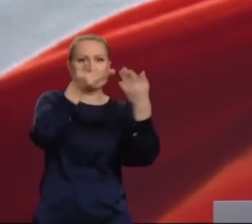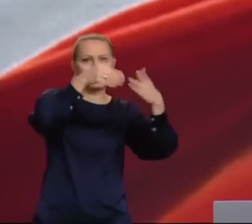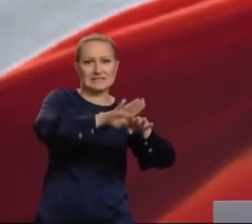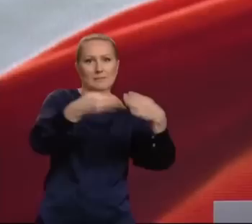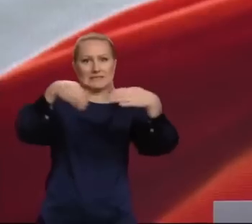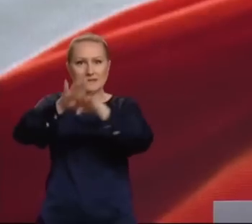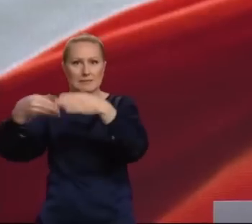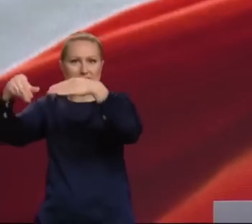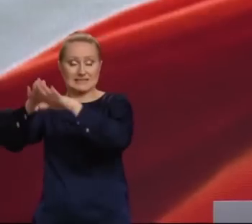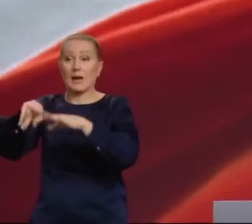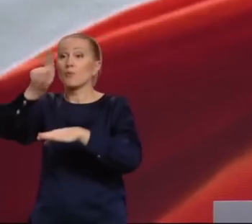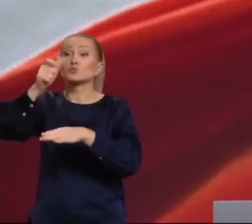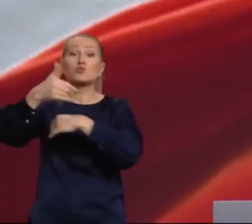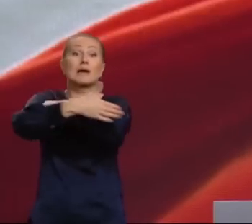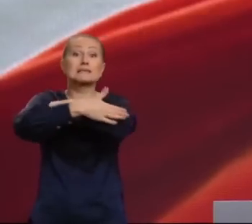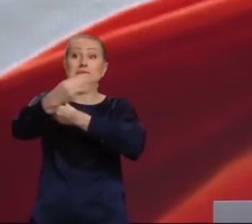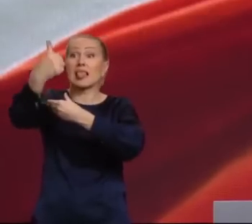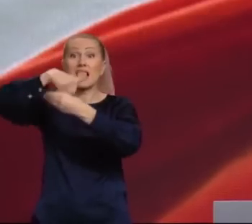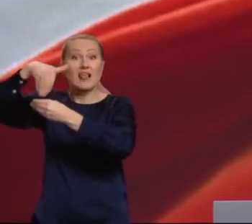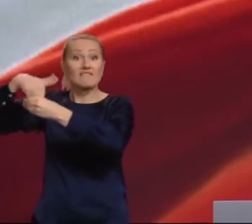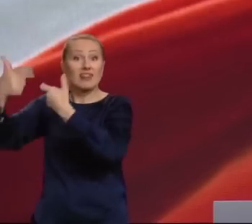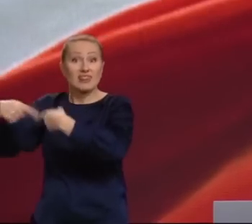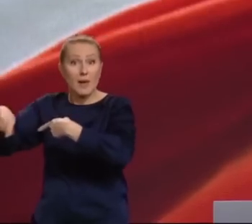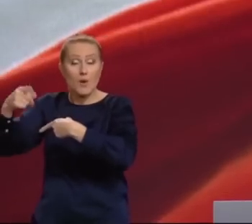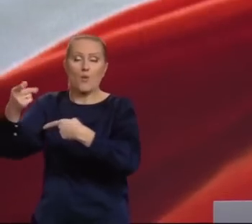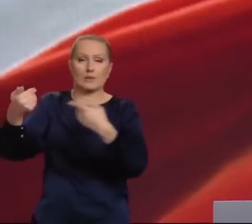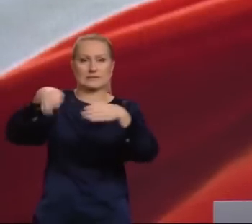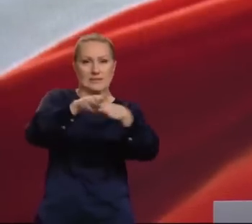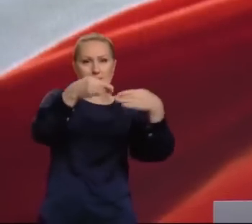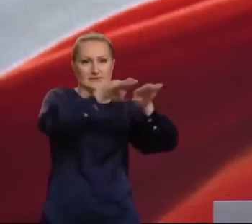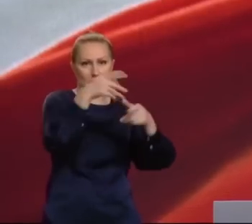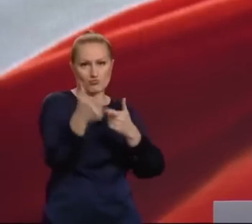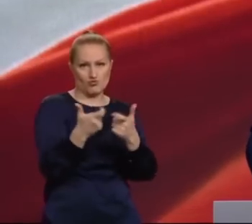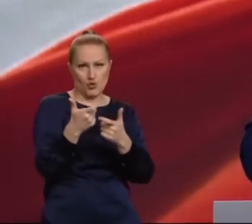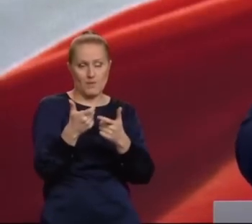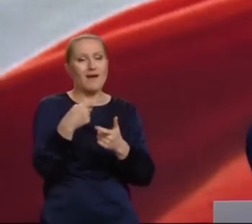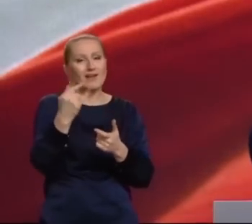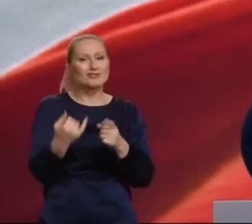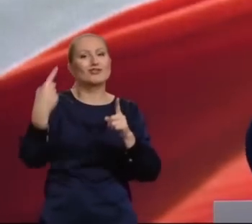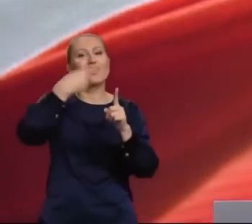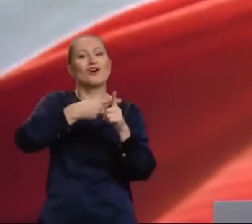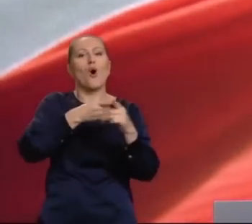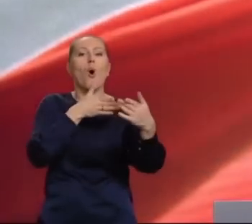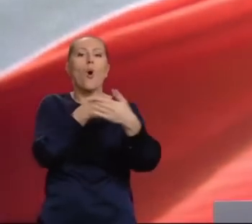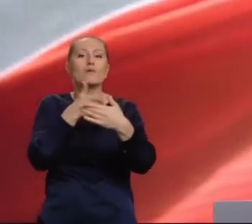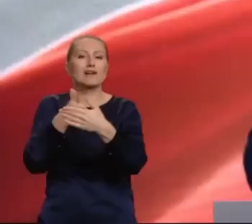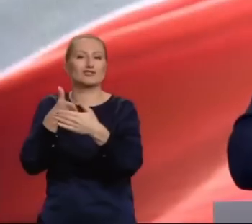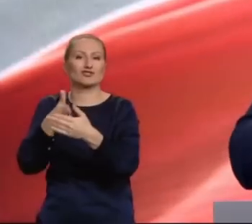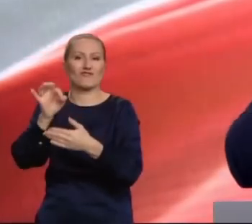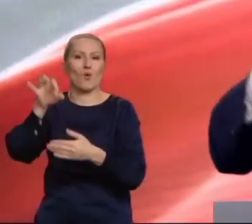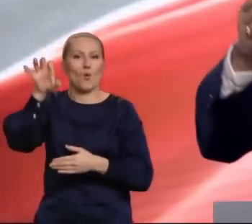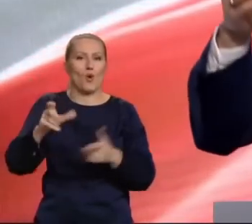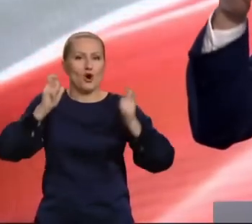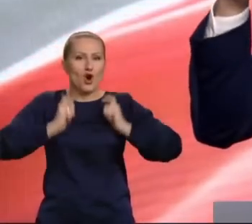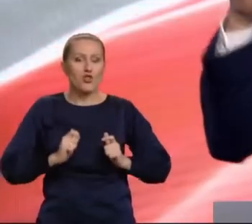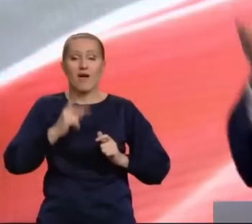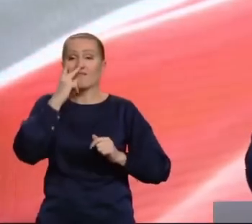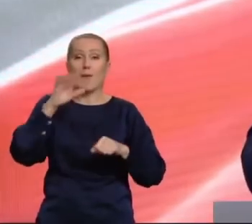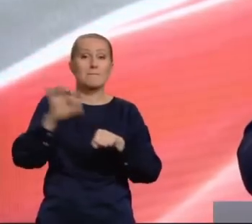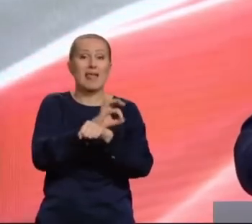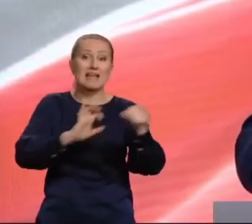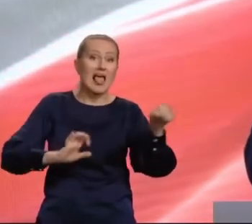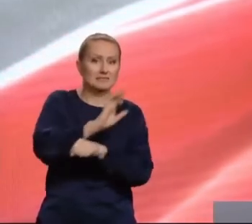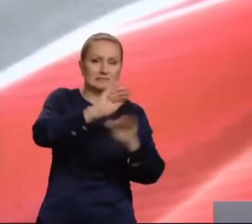kapitału zagranicznego. Do tego dochodzą jeszcze ograniczenia w rolnictwie, próba delegalizacji części eksportu mięsa,